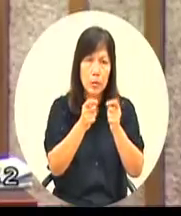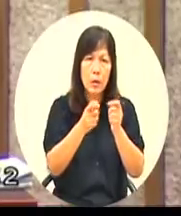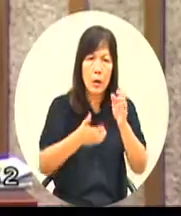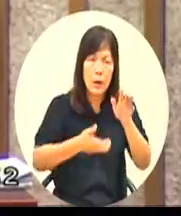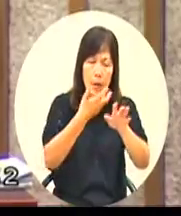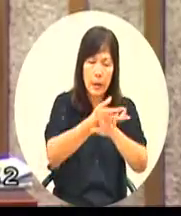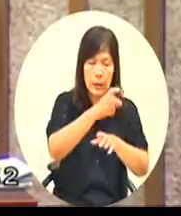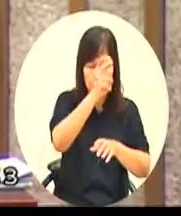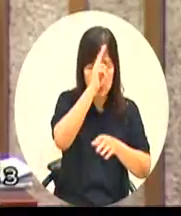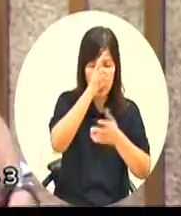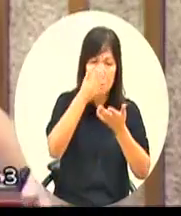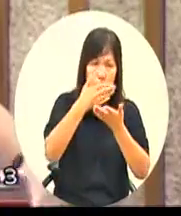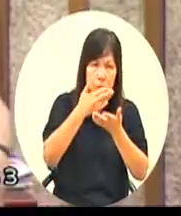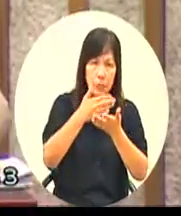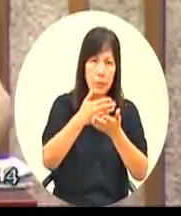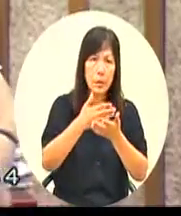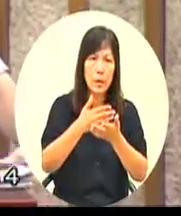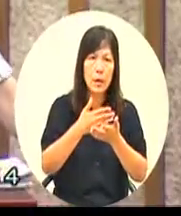营养午餐的